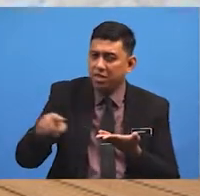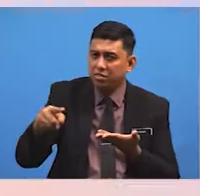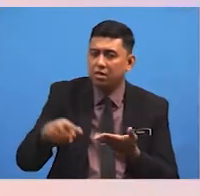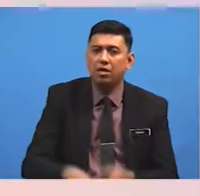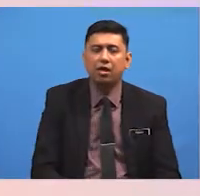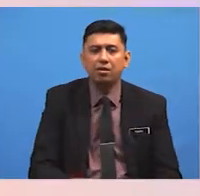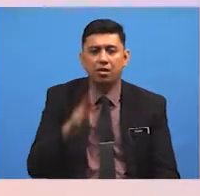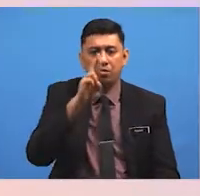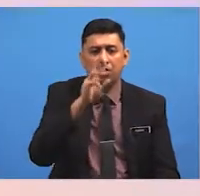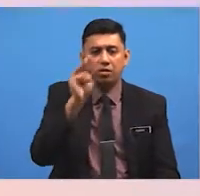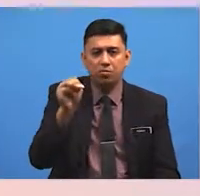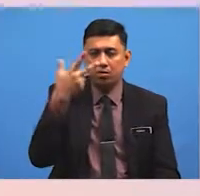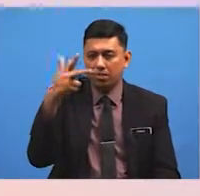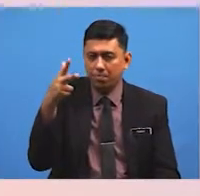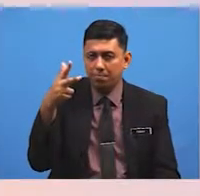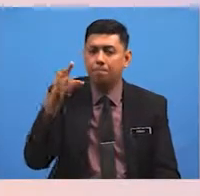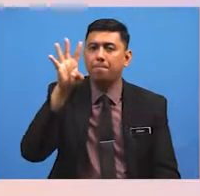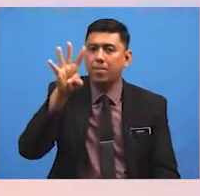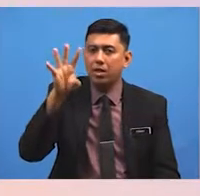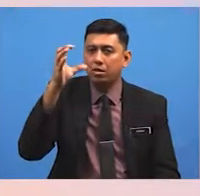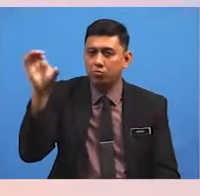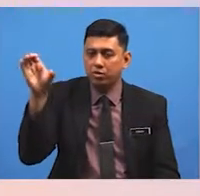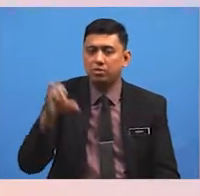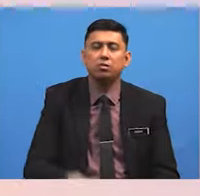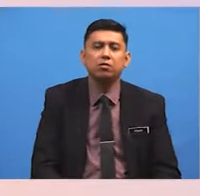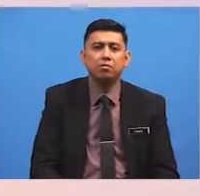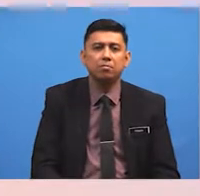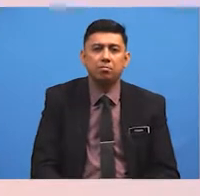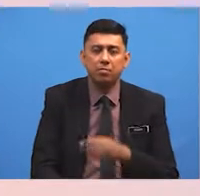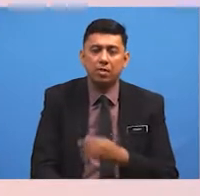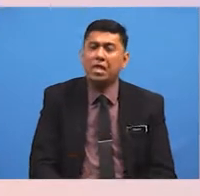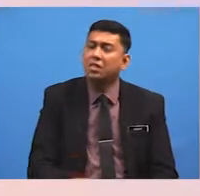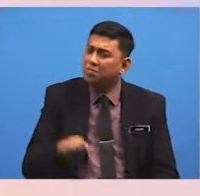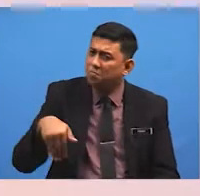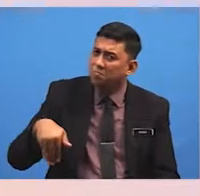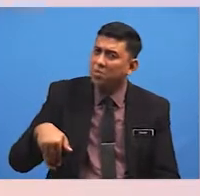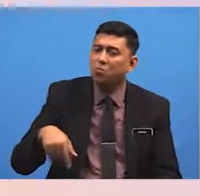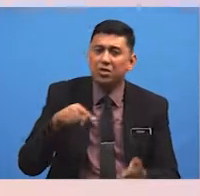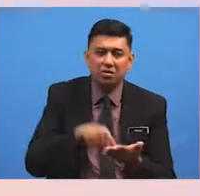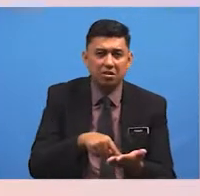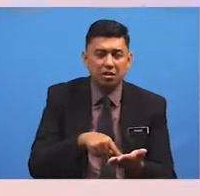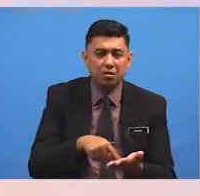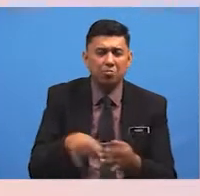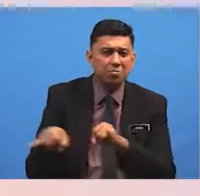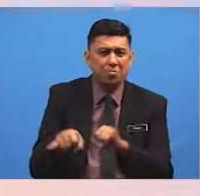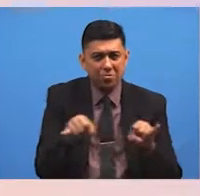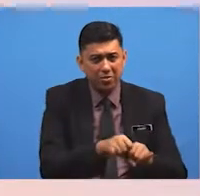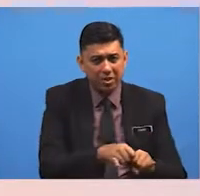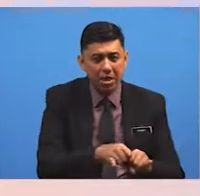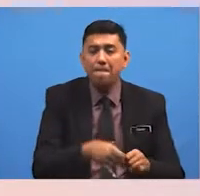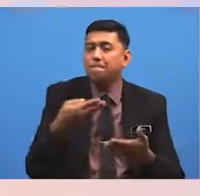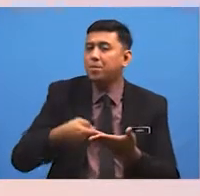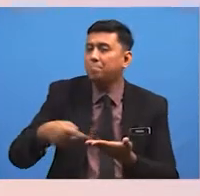berjumlah Hai lm13600 sama seperti sebelum ini ini juga adalah